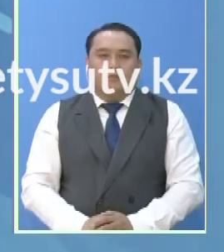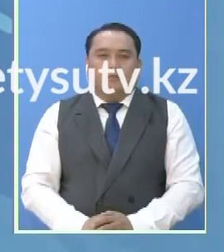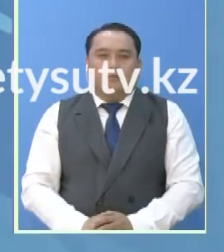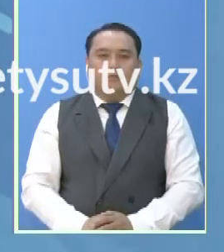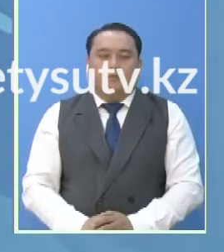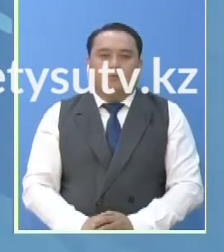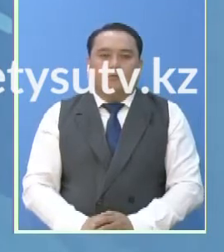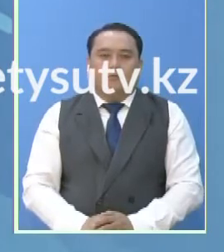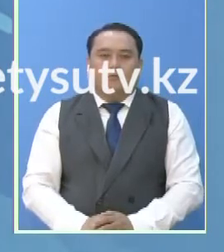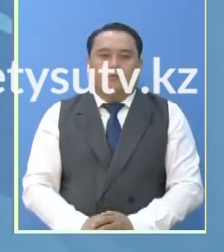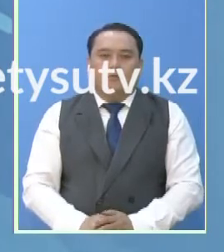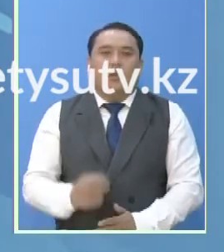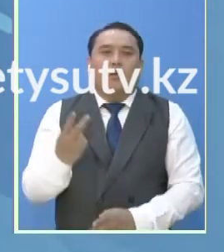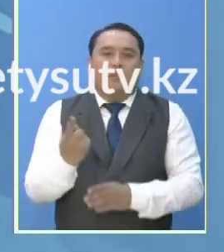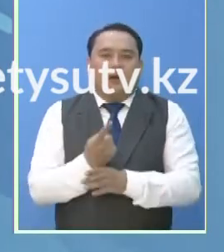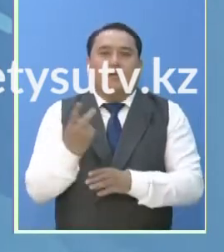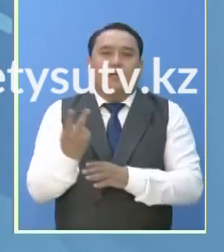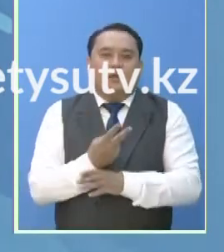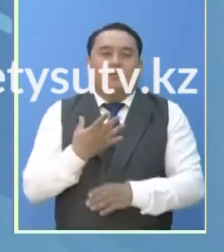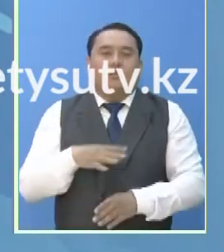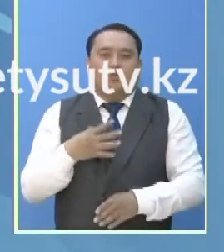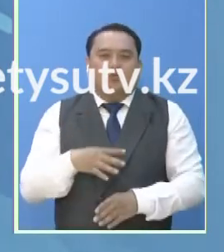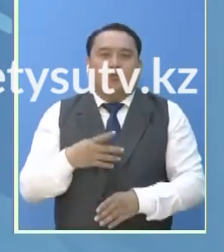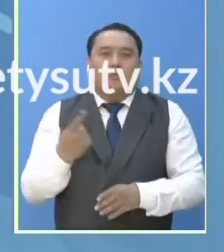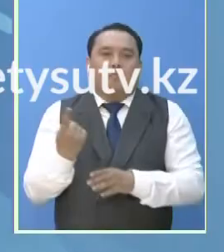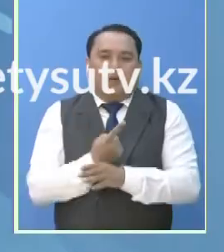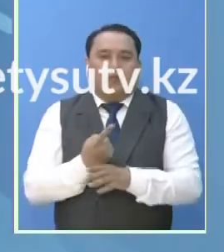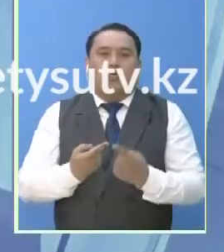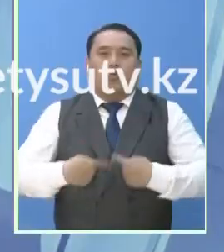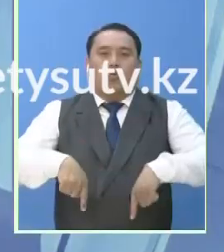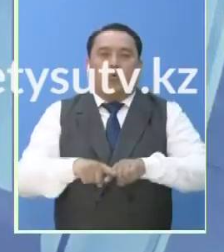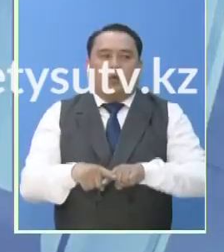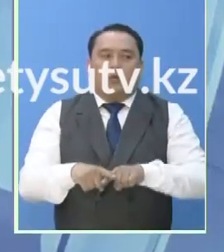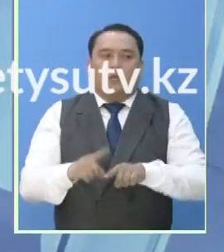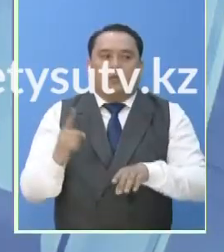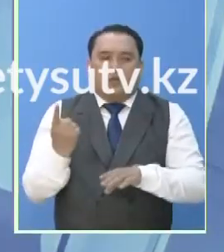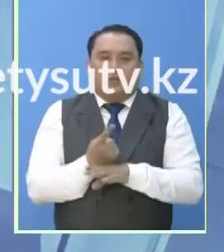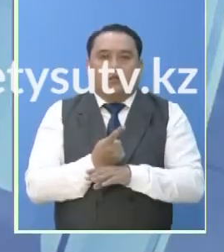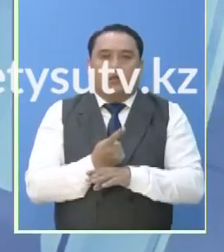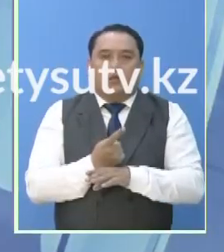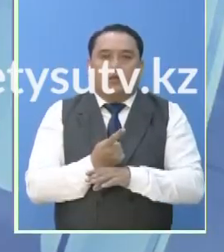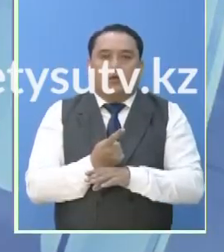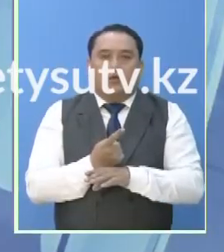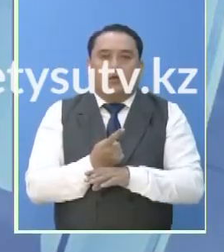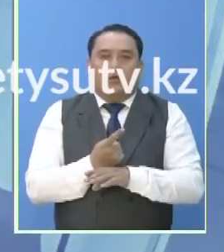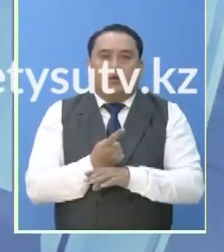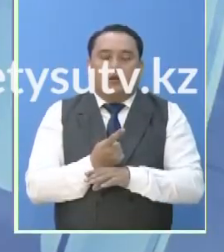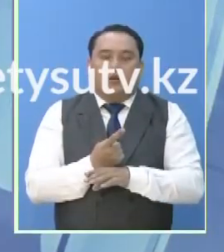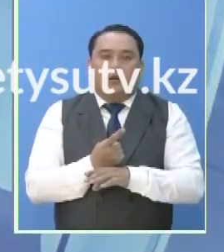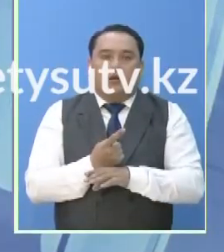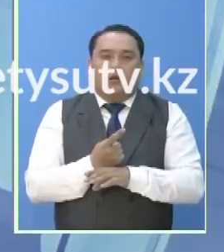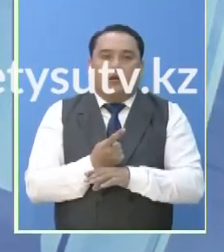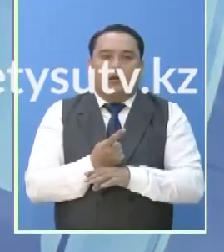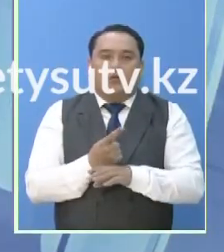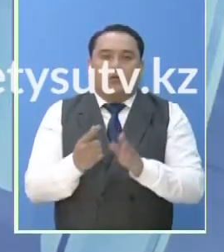бойынша көрермендерімізге түсіндіре кетсек. Бірінші компонент ол основной базисный компонент дейді оны. Ана жақтан уже